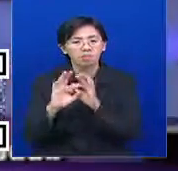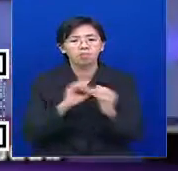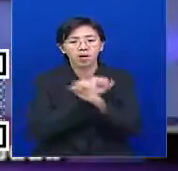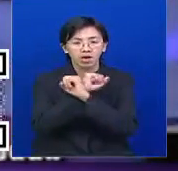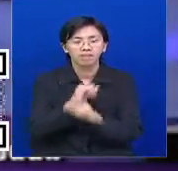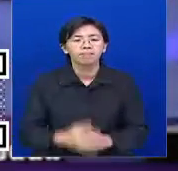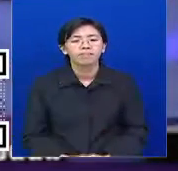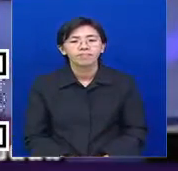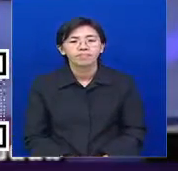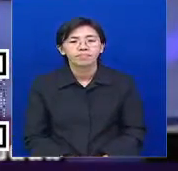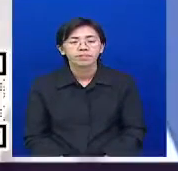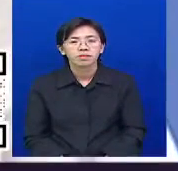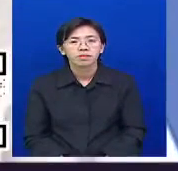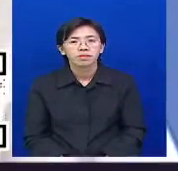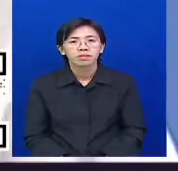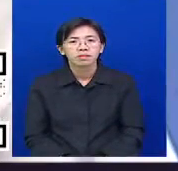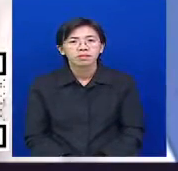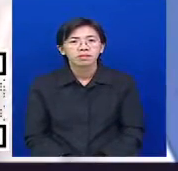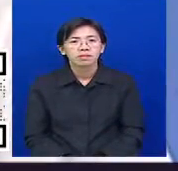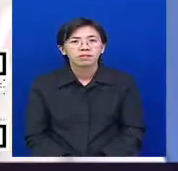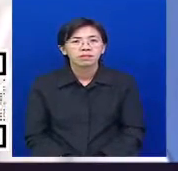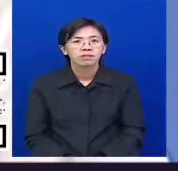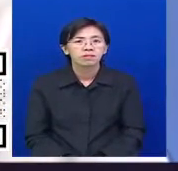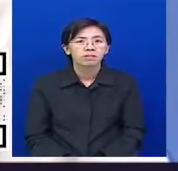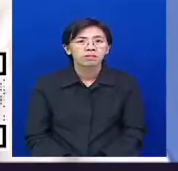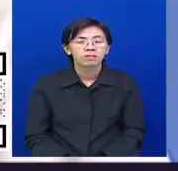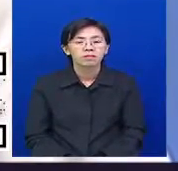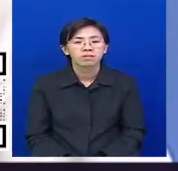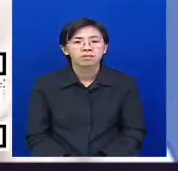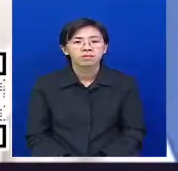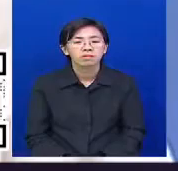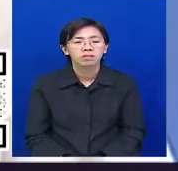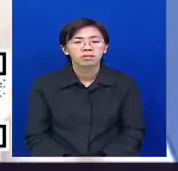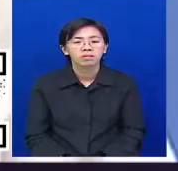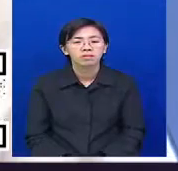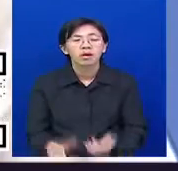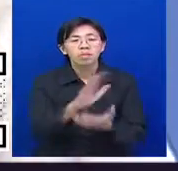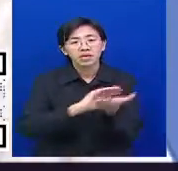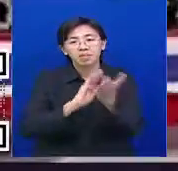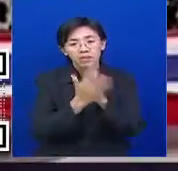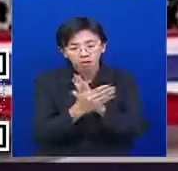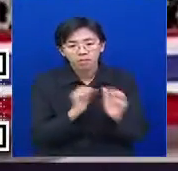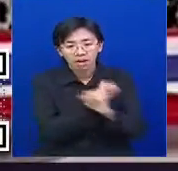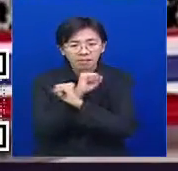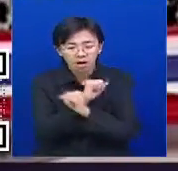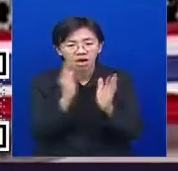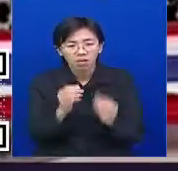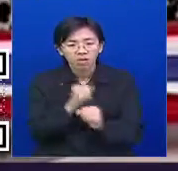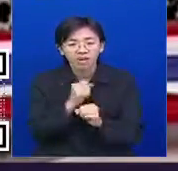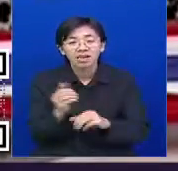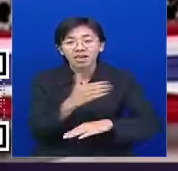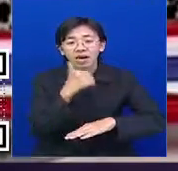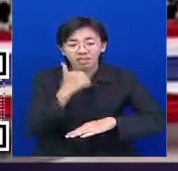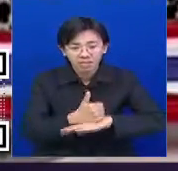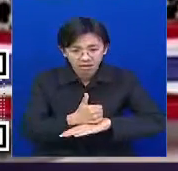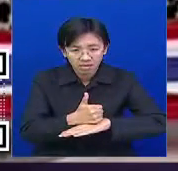ขณะที่การปฏิรูปประเทศมีการกำหนดกลไกต่างๆไว้ในการป้องกันการทุจริตโดยกำหนดให้ผู้ดำรงตำแหน่งทางการเมือง